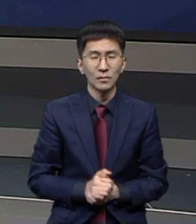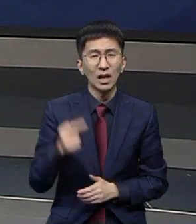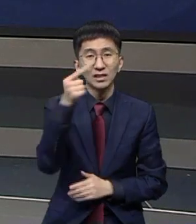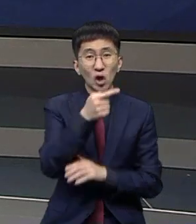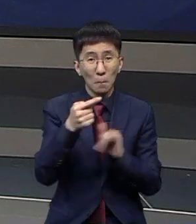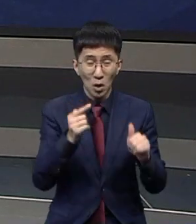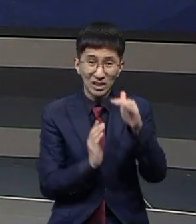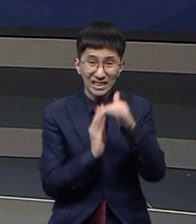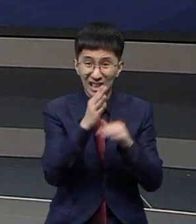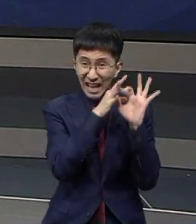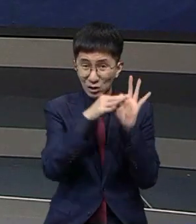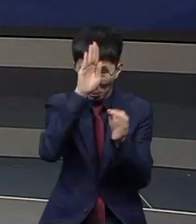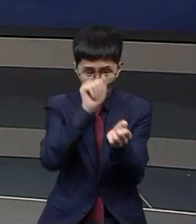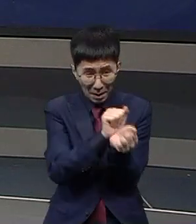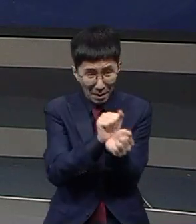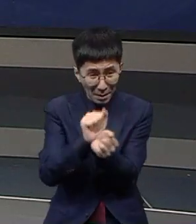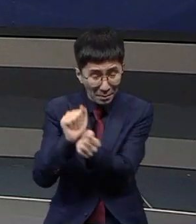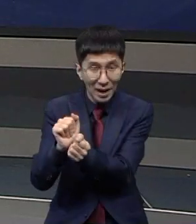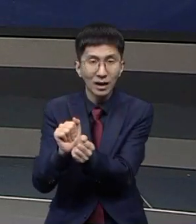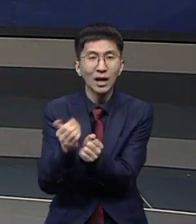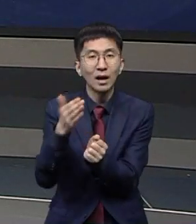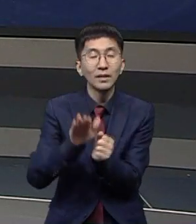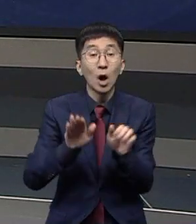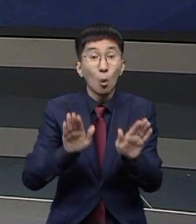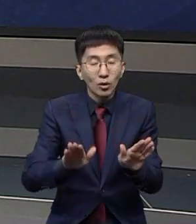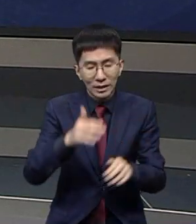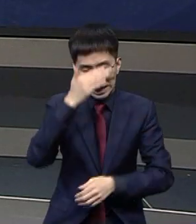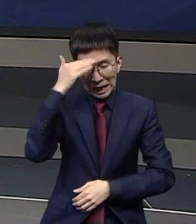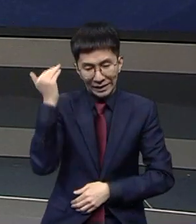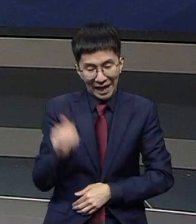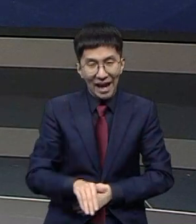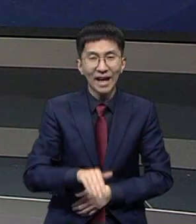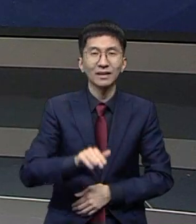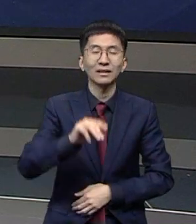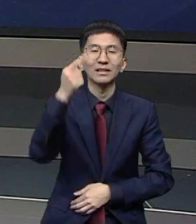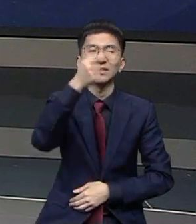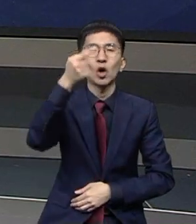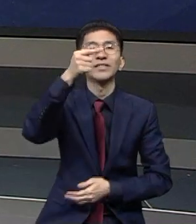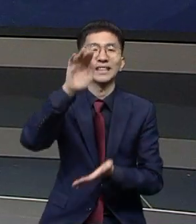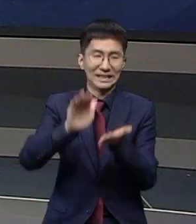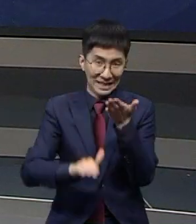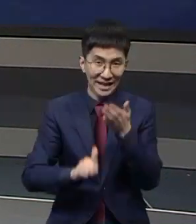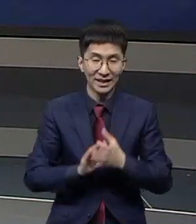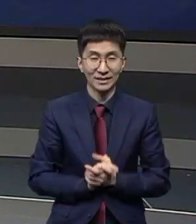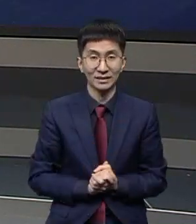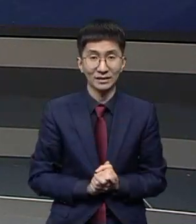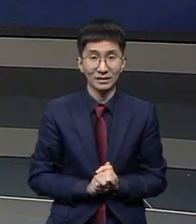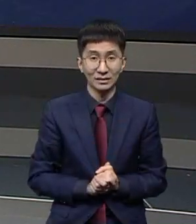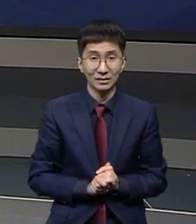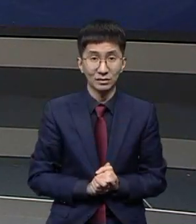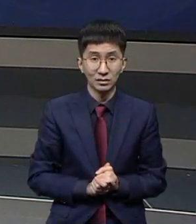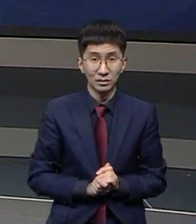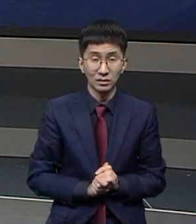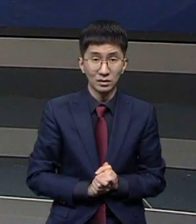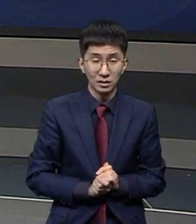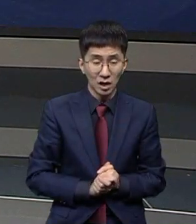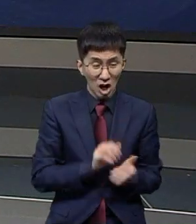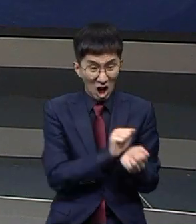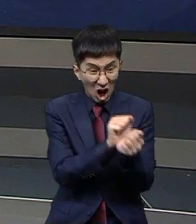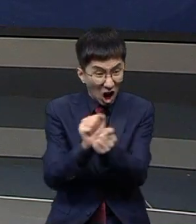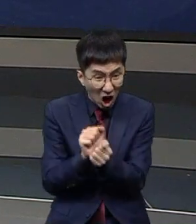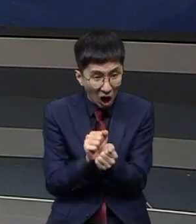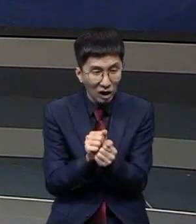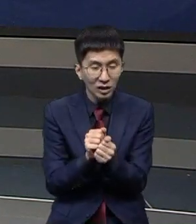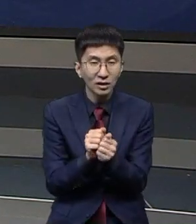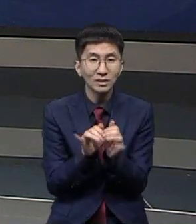네, 1,000명이 넘어섰던 추가 확진자는 하루 만에 다시 세 자릿수로 내려왔습니다. 전체 확진자는 조금